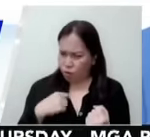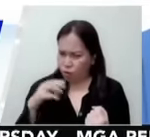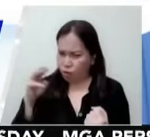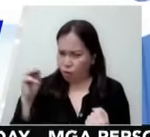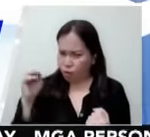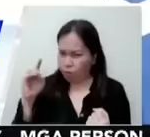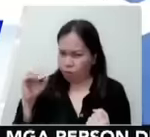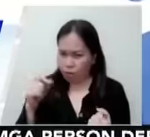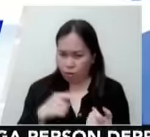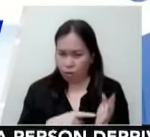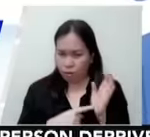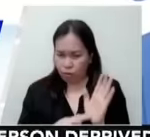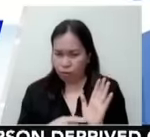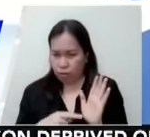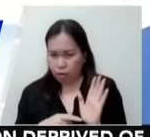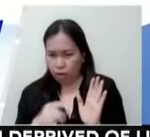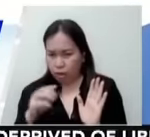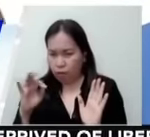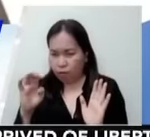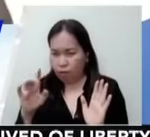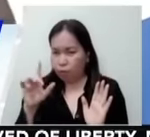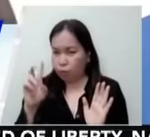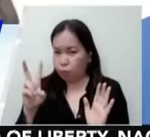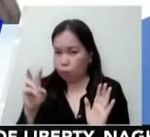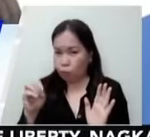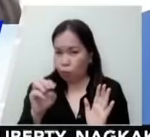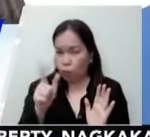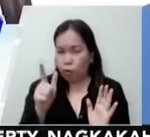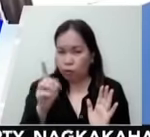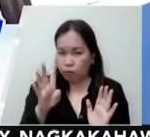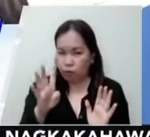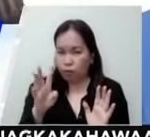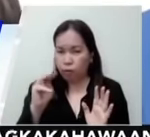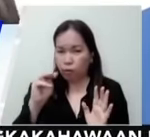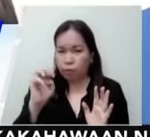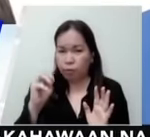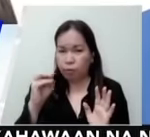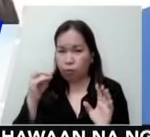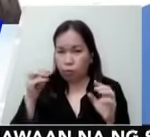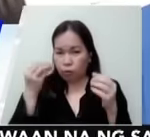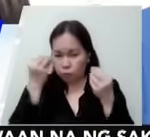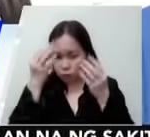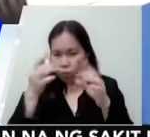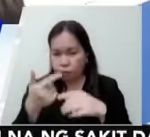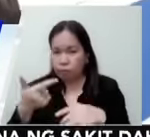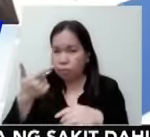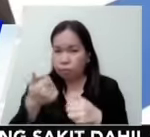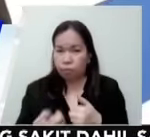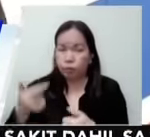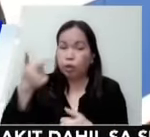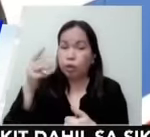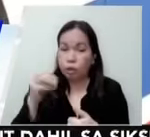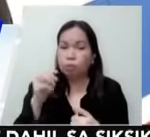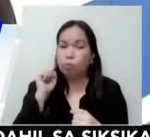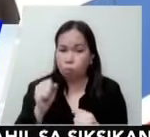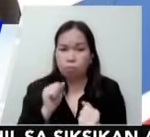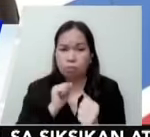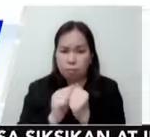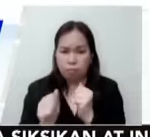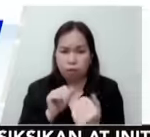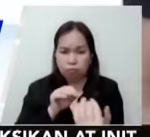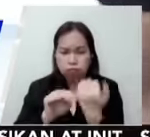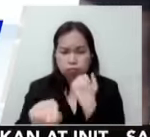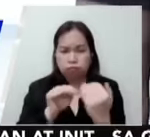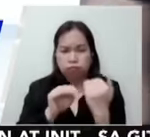ang February 20, 2024 memo ng kanilang general manager na nagsasabing pwede silang gumamit ng EDSA